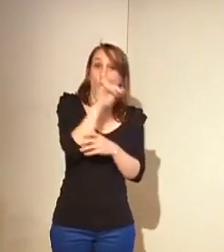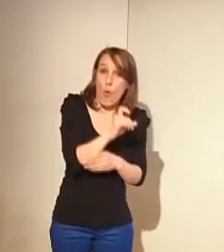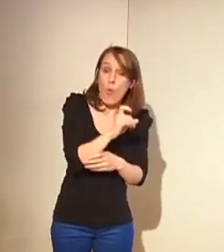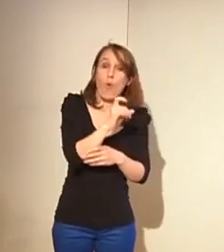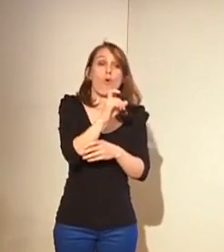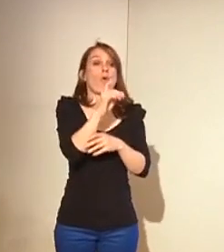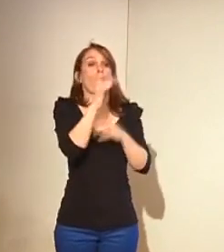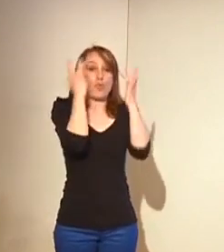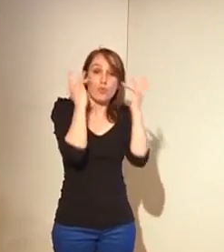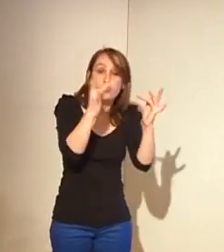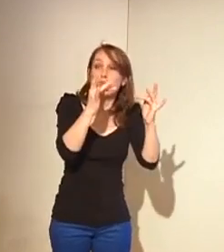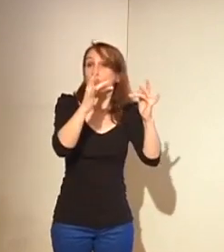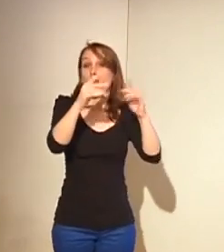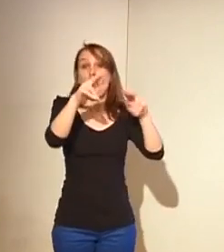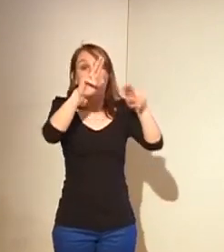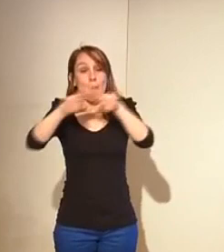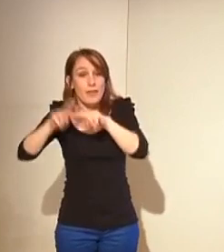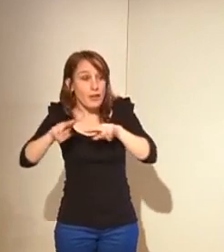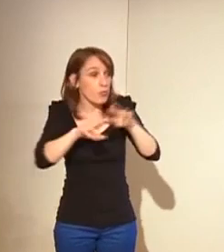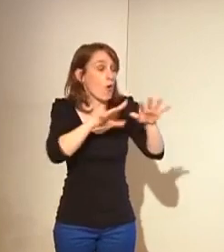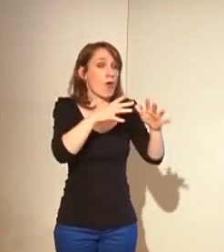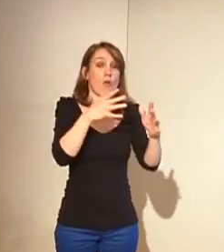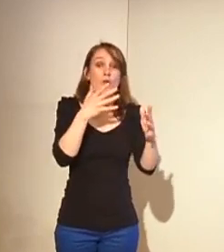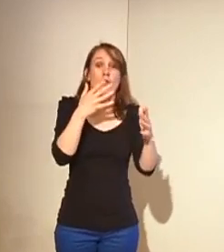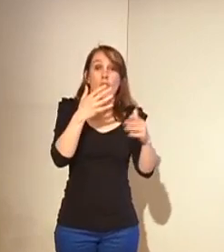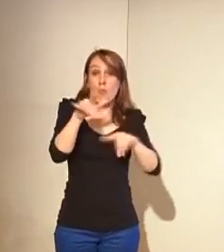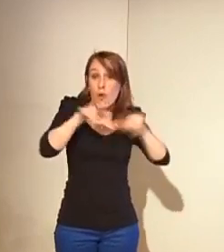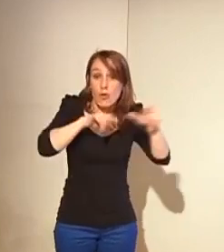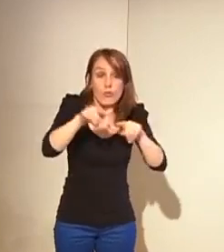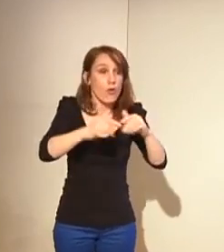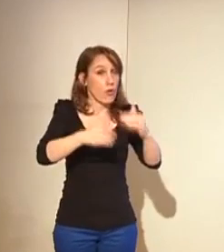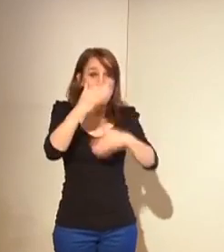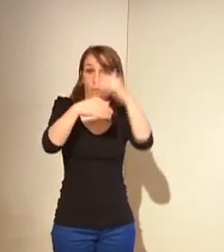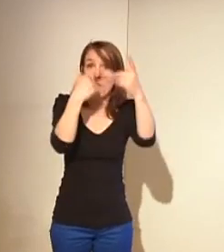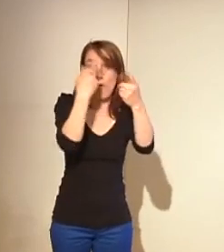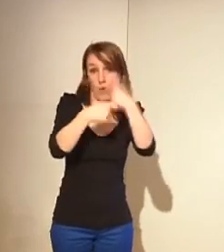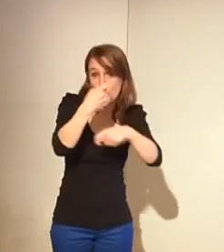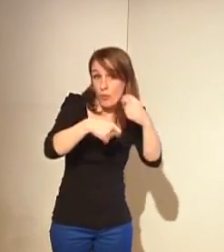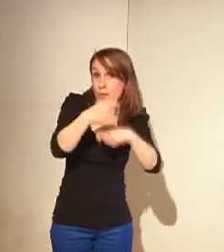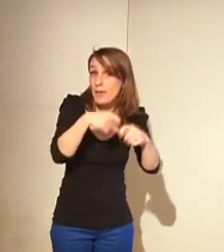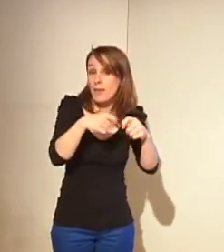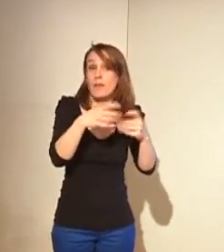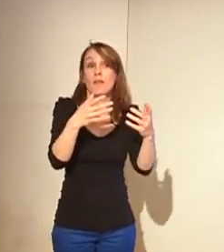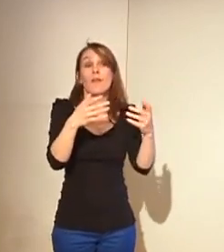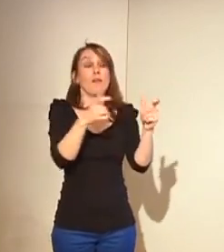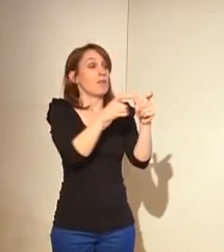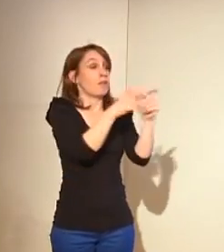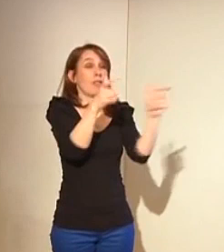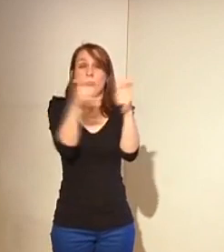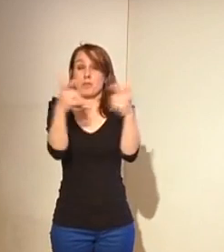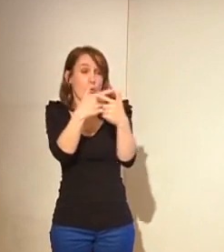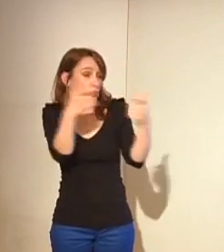culture de l'aménag du logement et même du développement économique ces s ces régies ces